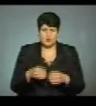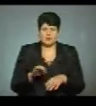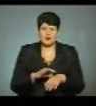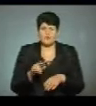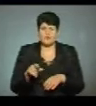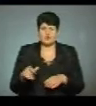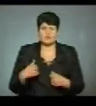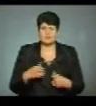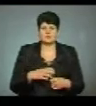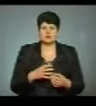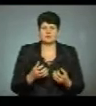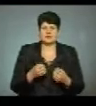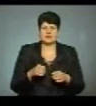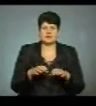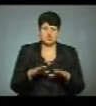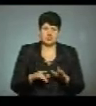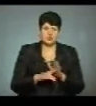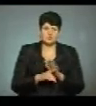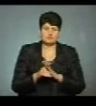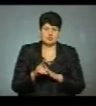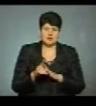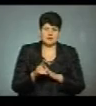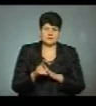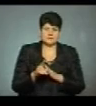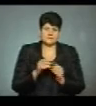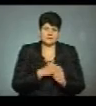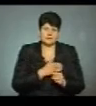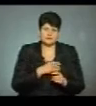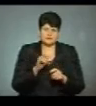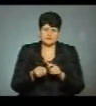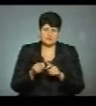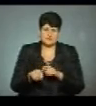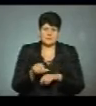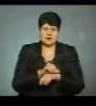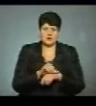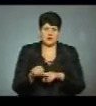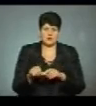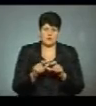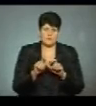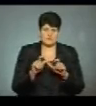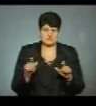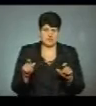прийнято рішення розпочати температурний скринінг на прикордонних постах,